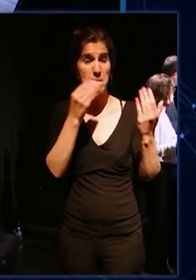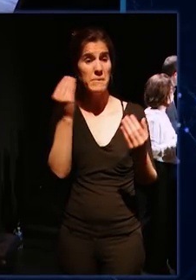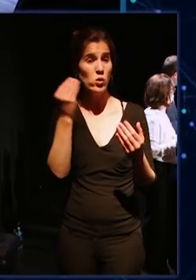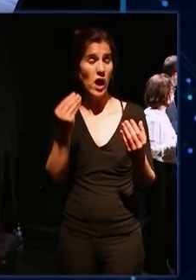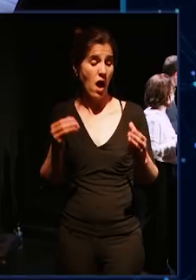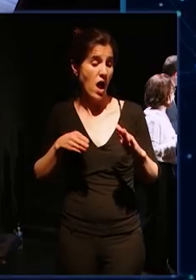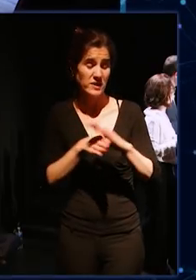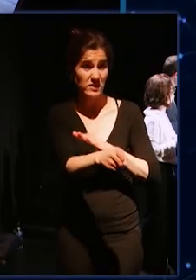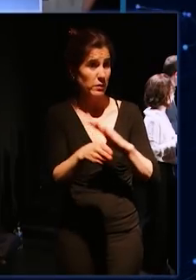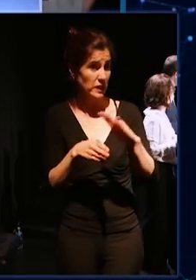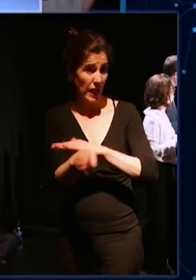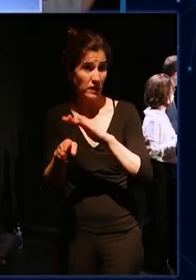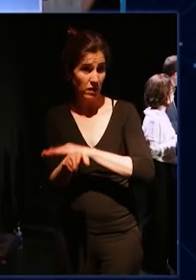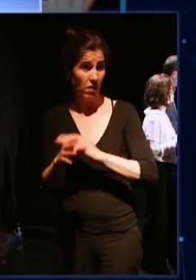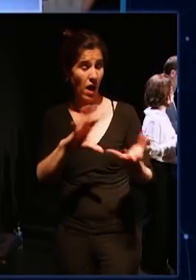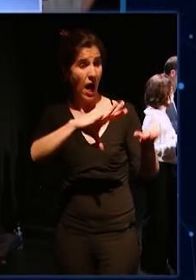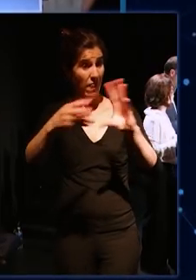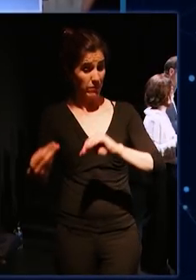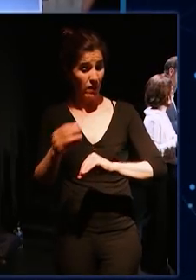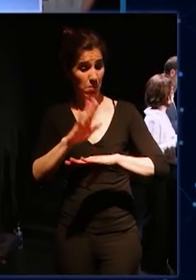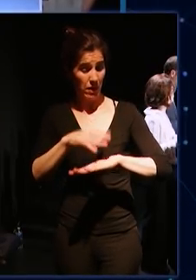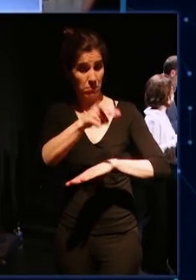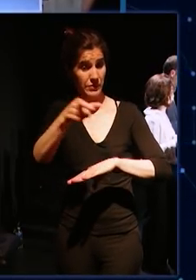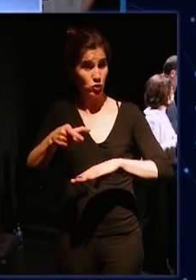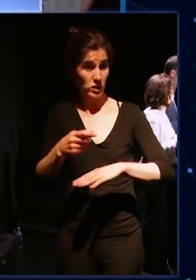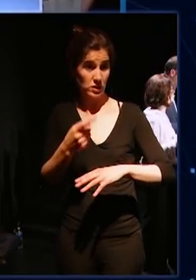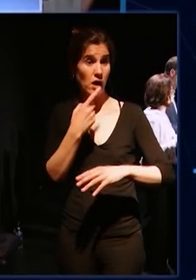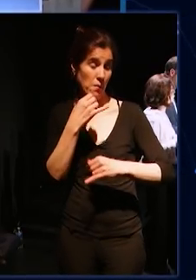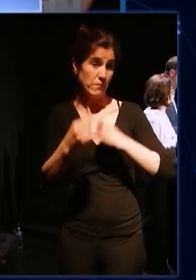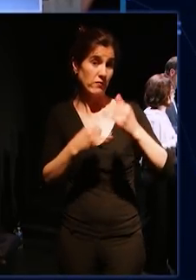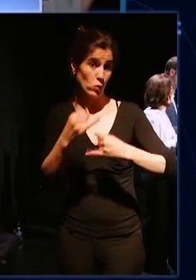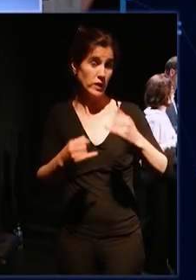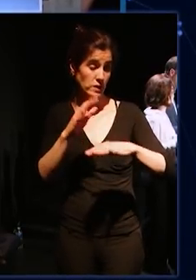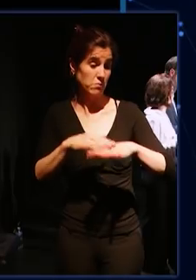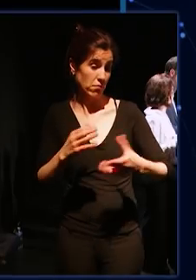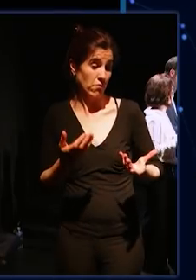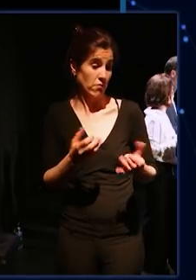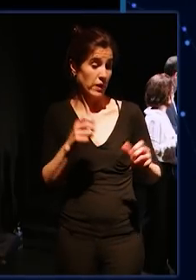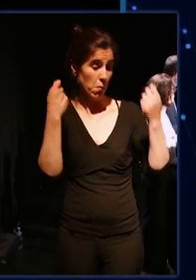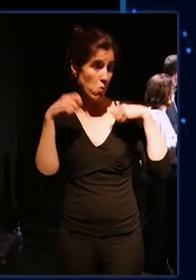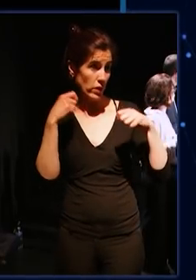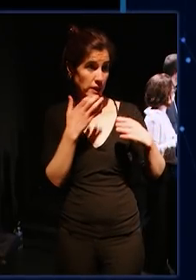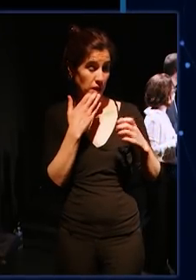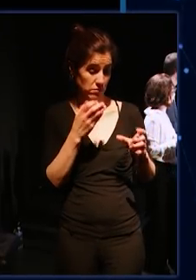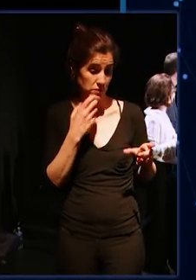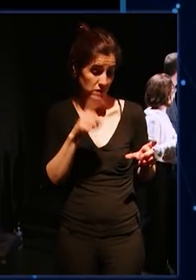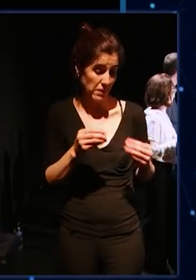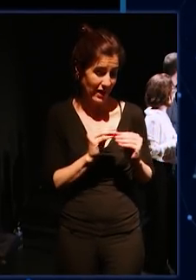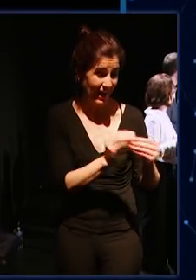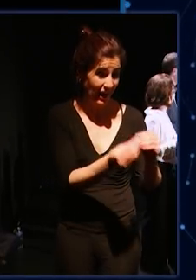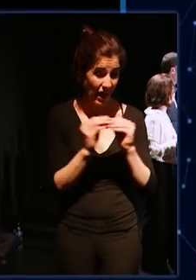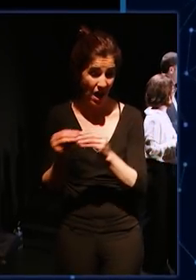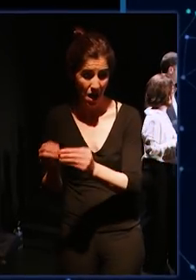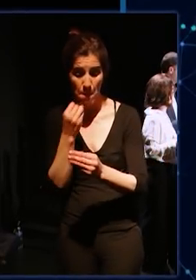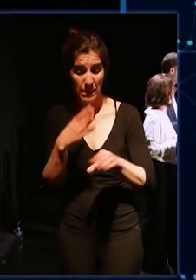adaptar-la a la gent amb problemes de mobilitat. Hauríem de revisar l'estat de les voreres i dels paviments. També,